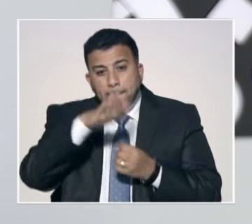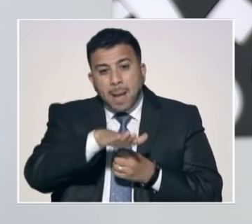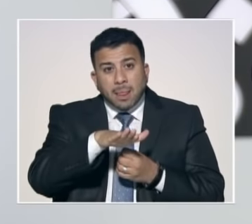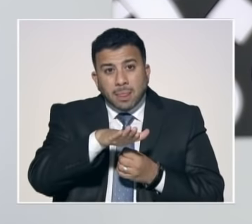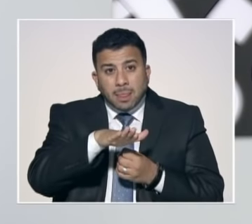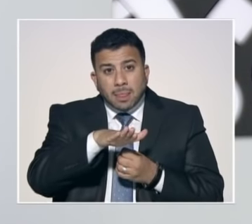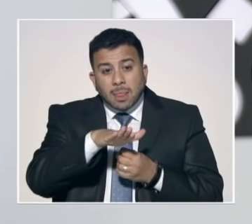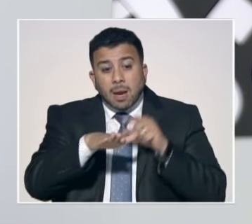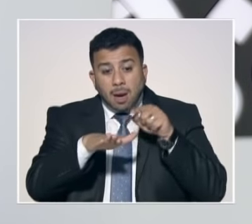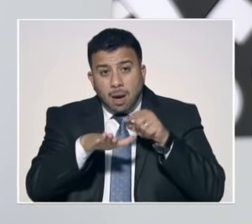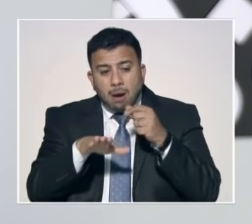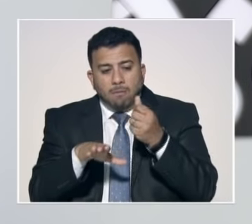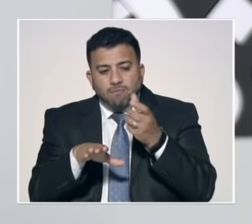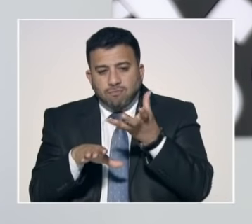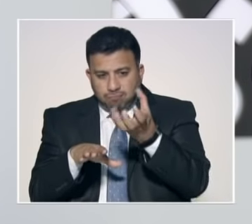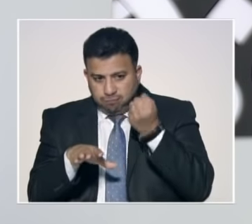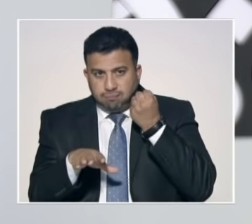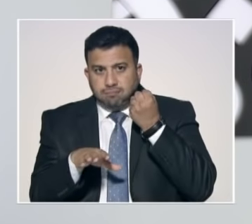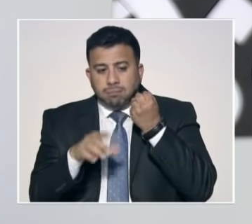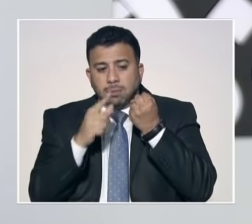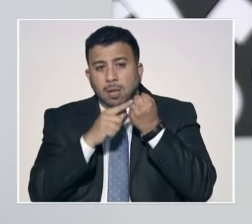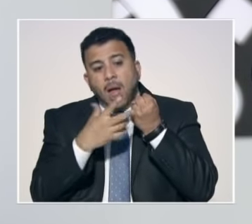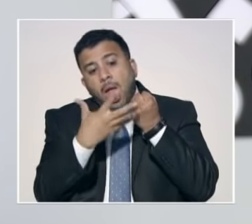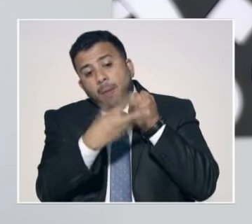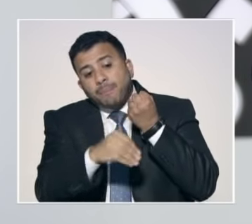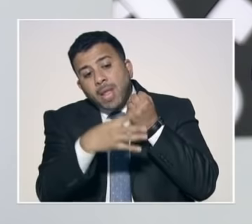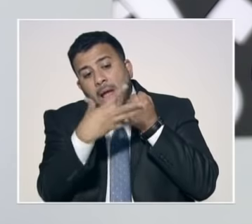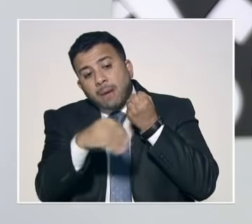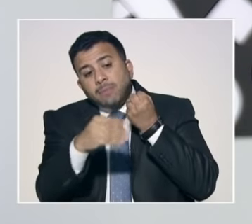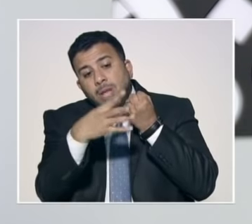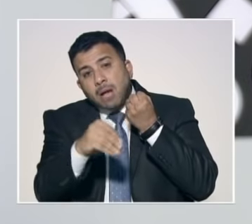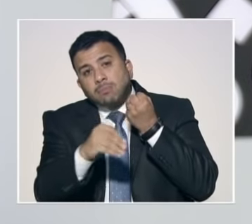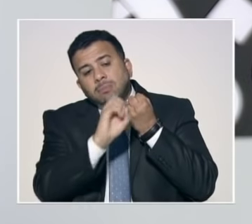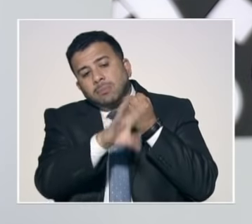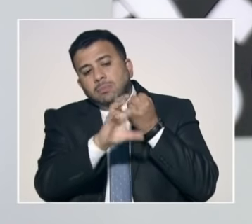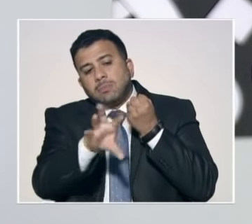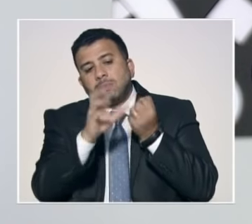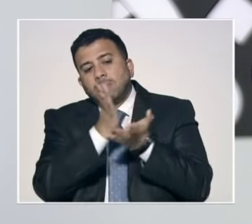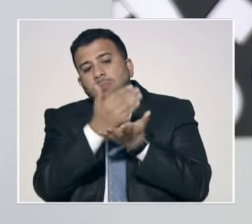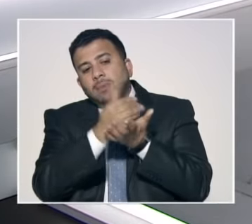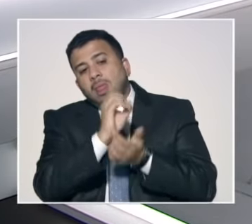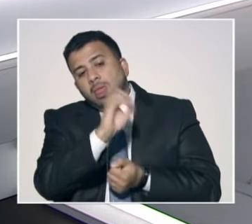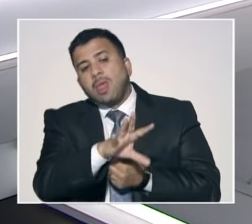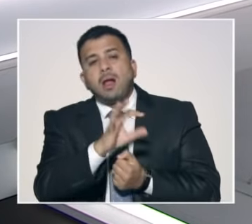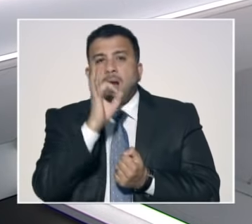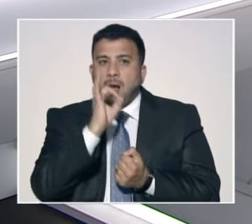أولاده، يتقاسمونها أولاد ابنه، يتقاسمونها. بارك الله فيك.